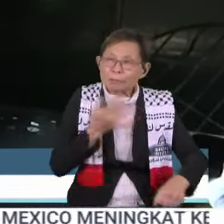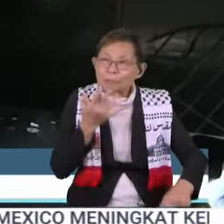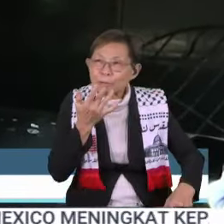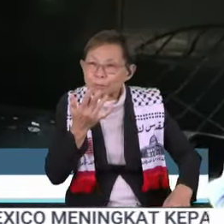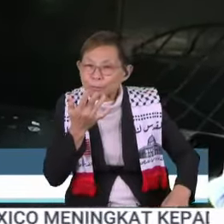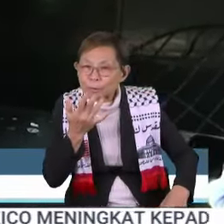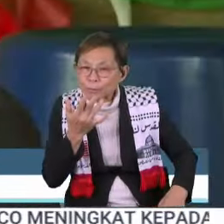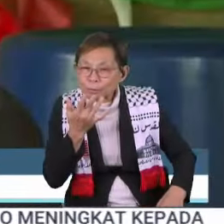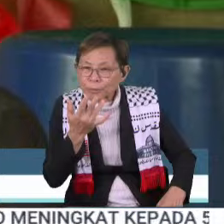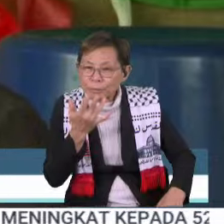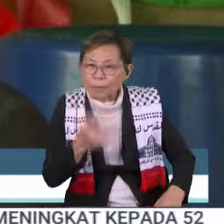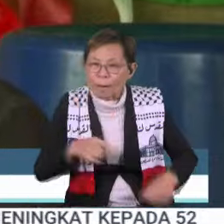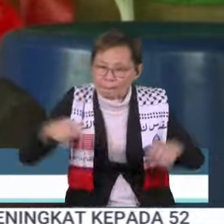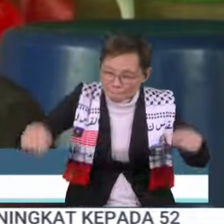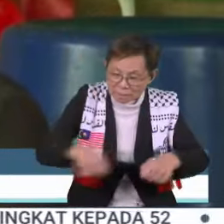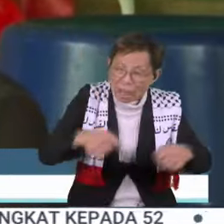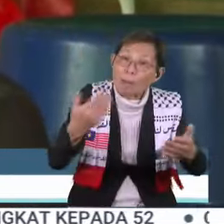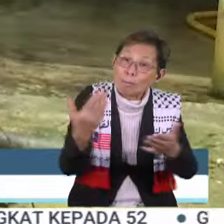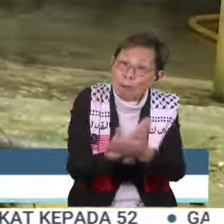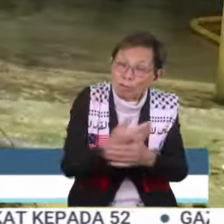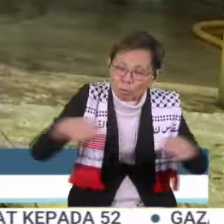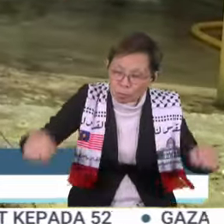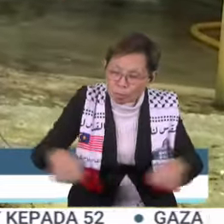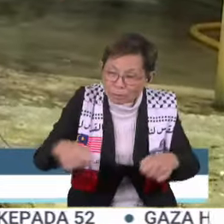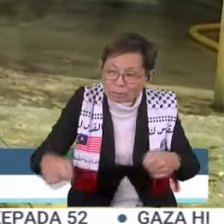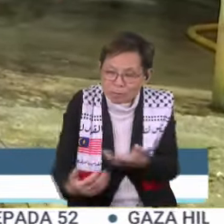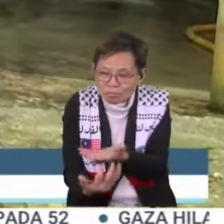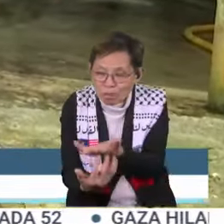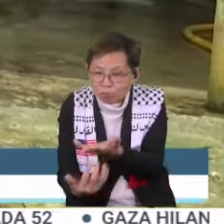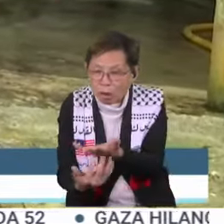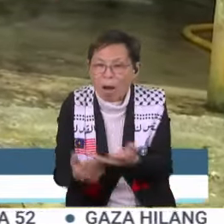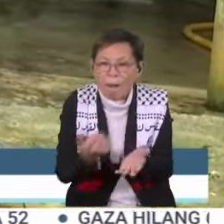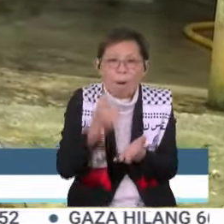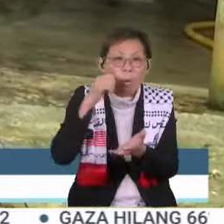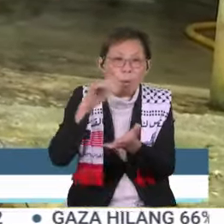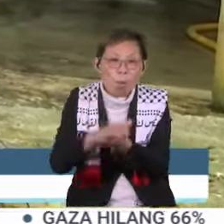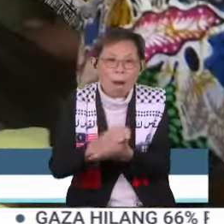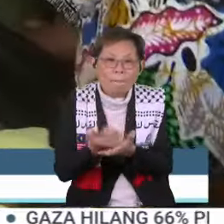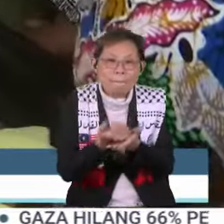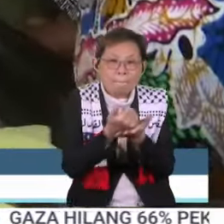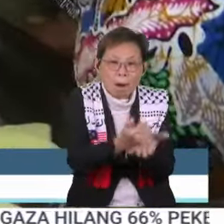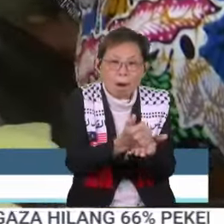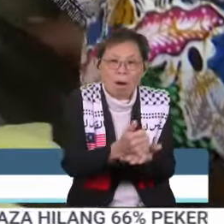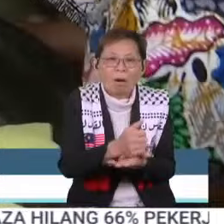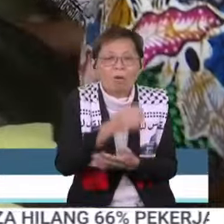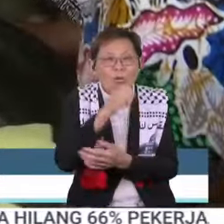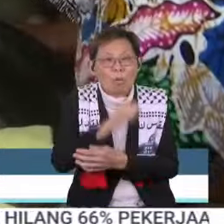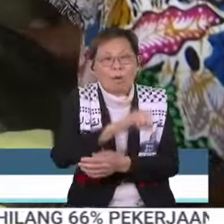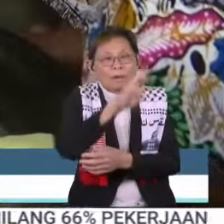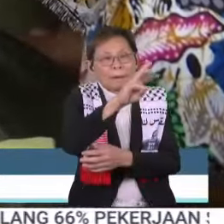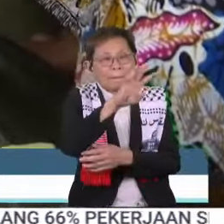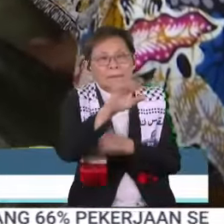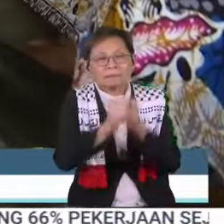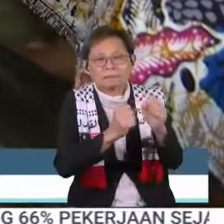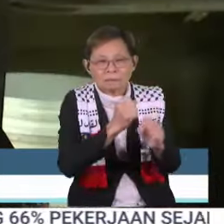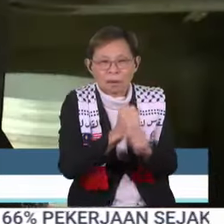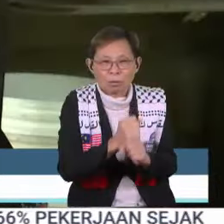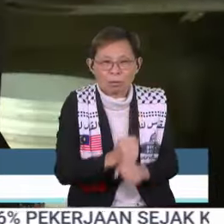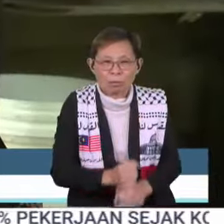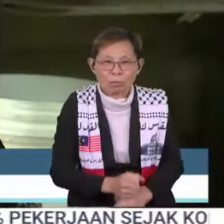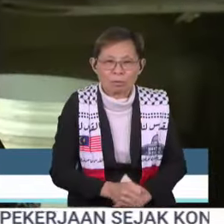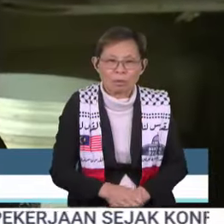tu masuk. Kita tanuk lah. Muhammad Nur dibantu isteri Minah Sulaiman, 64 tahun. Kalau